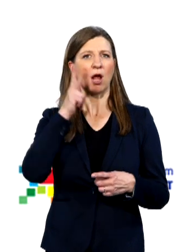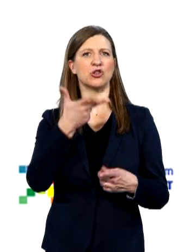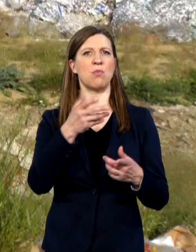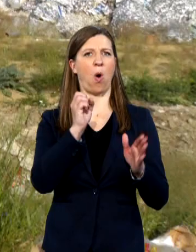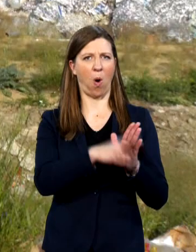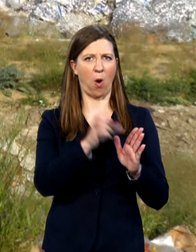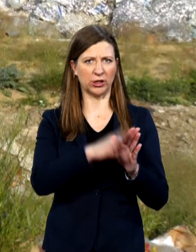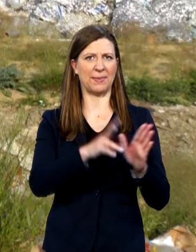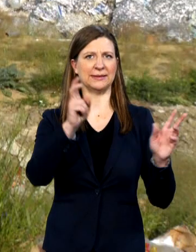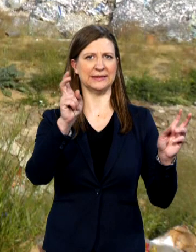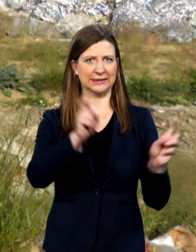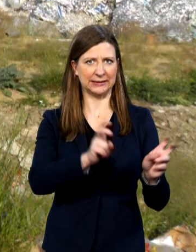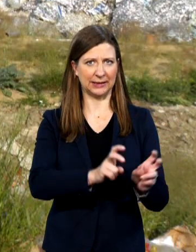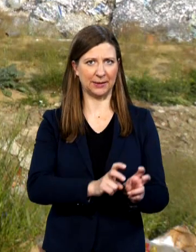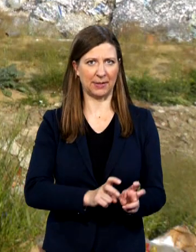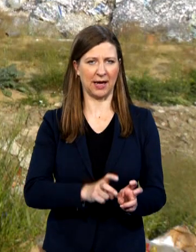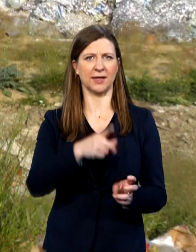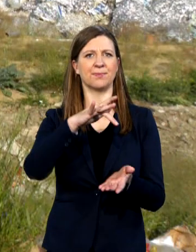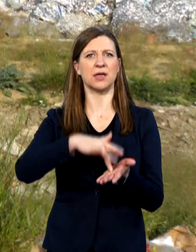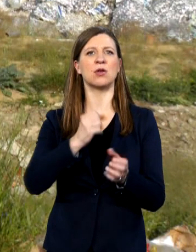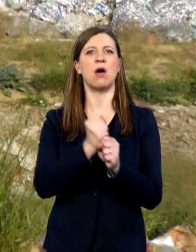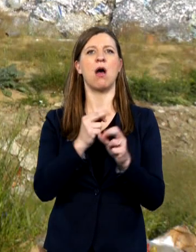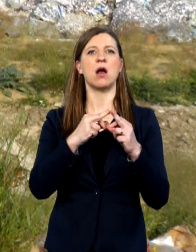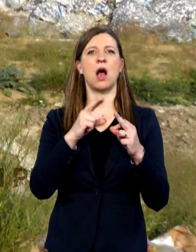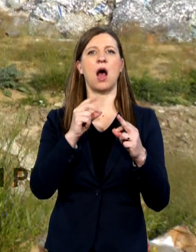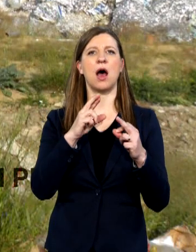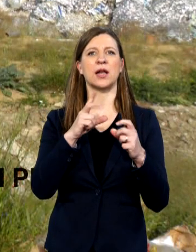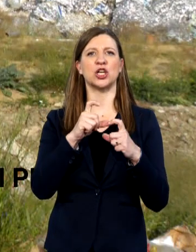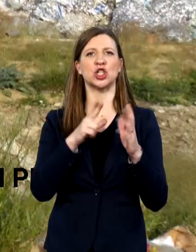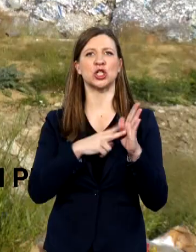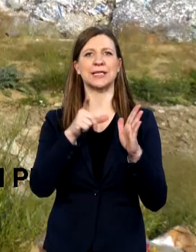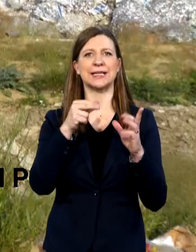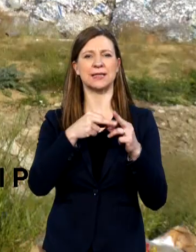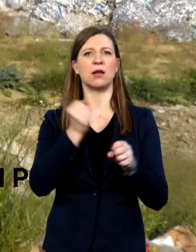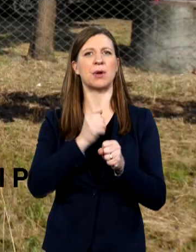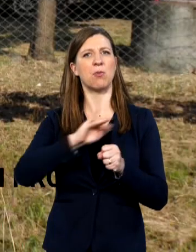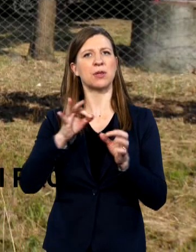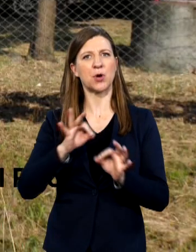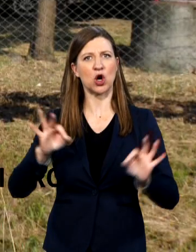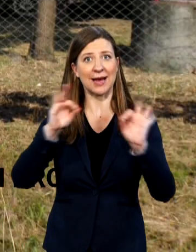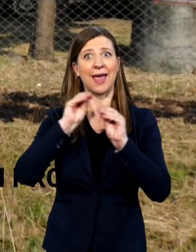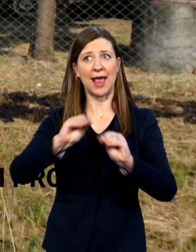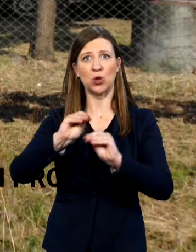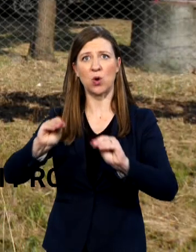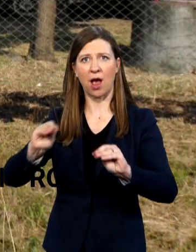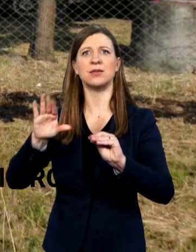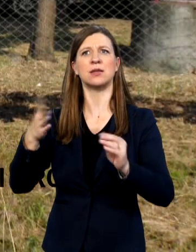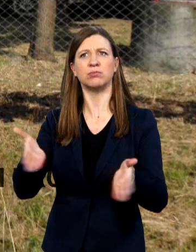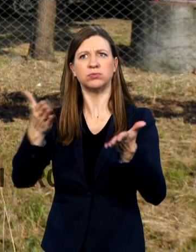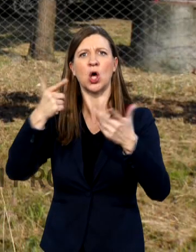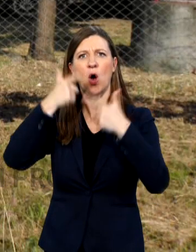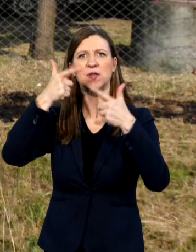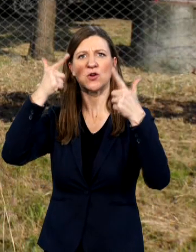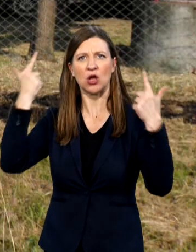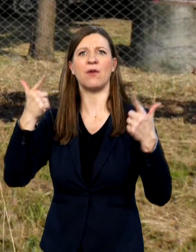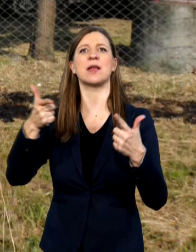Kako bi se smanjila količina otpada koji se odlaže na odlagališta, u Garešnici se provodi projekt edukacijom do podizanja svijesti o zaštiti prirode i